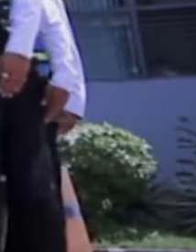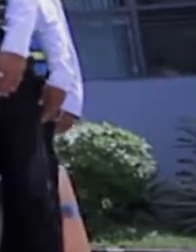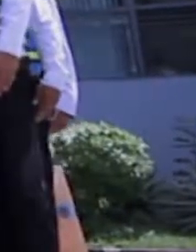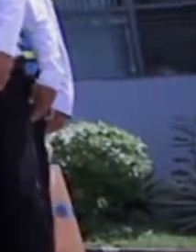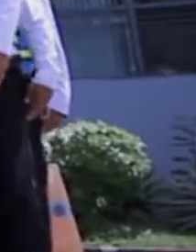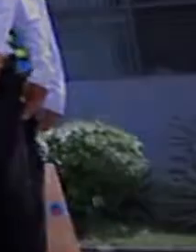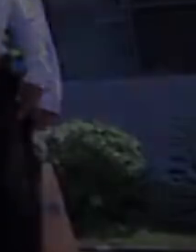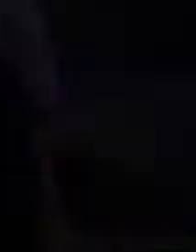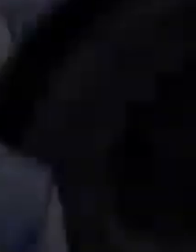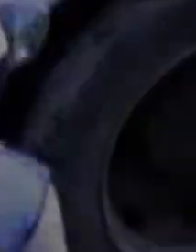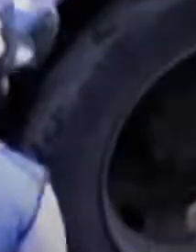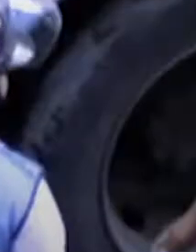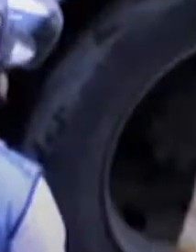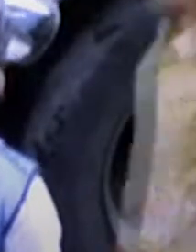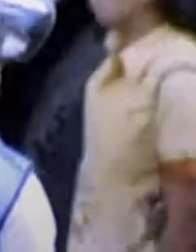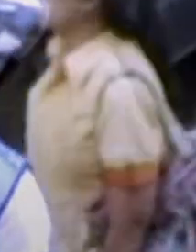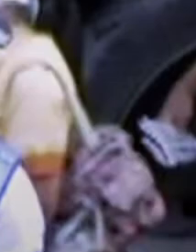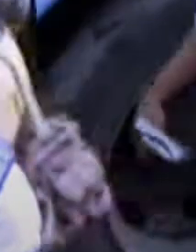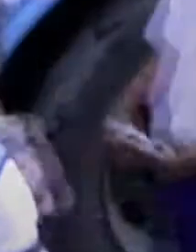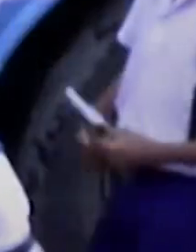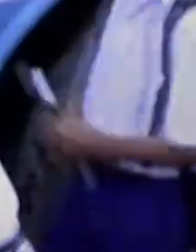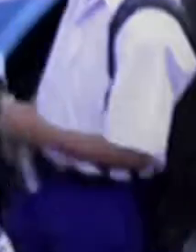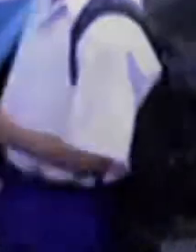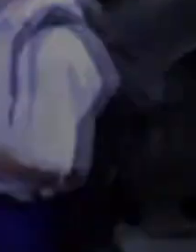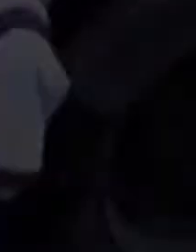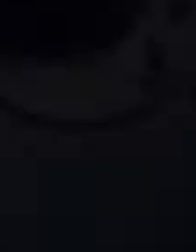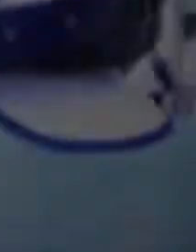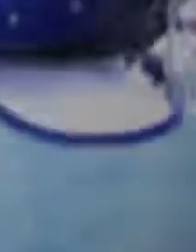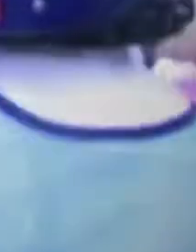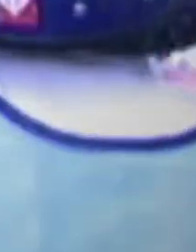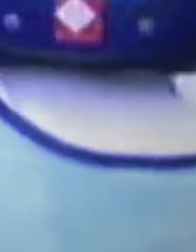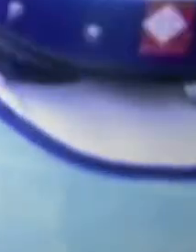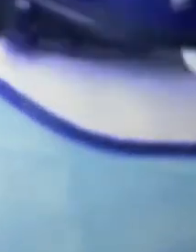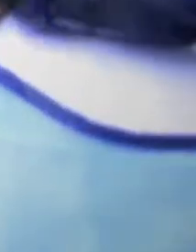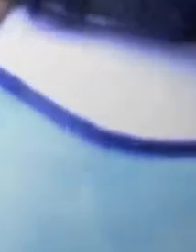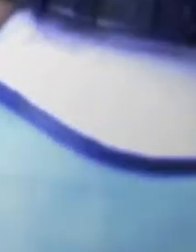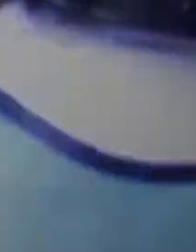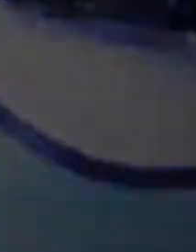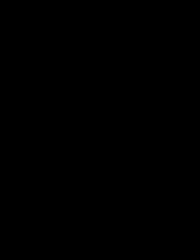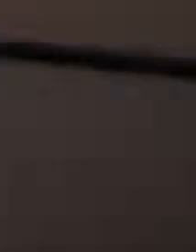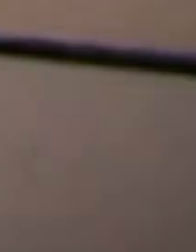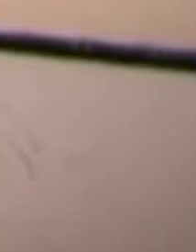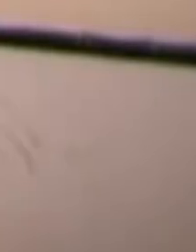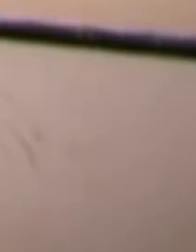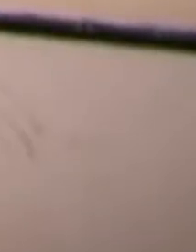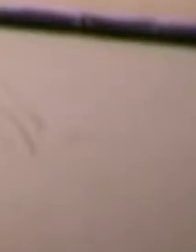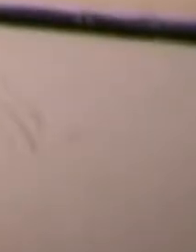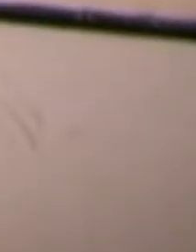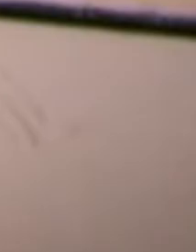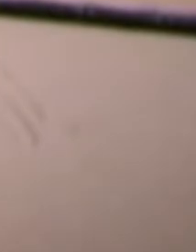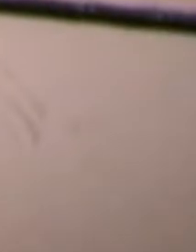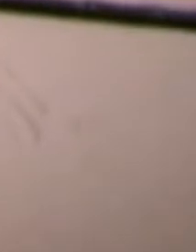นเราภูมิใจที่ทำให้คุณเดินทางถึงที่หมายอย่างปลอดภั